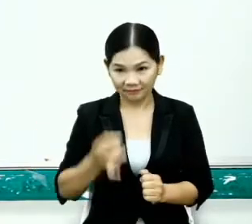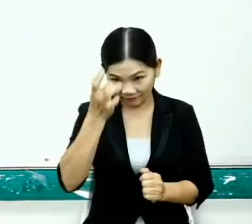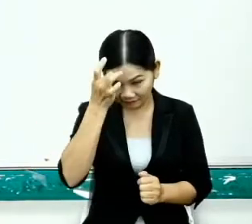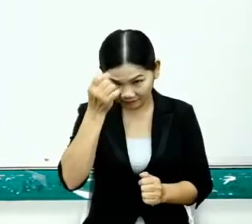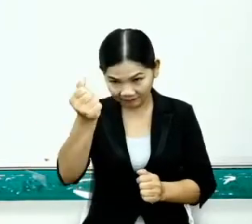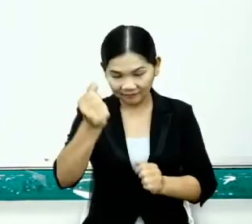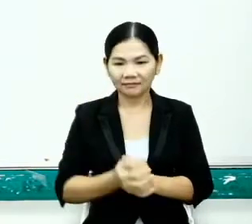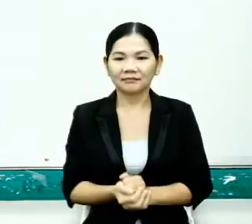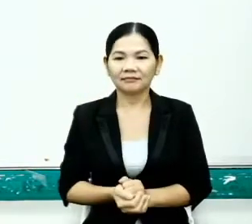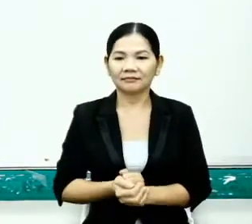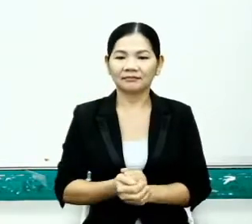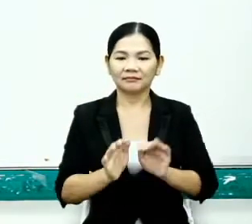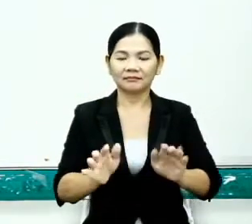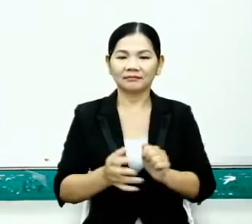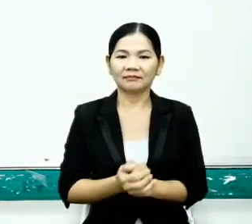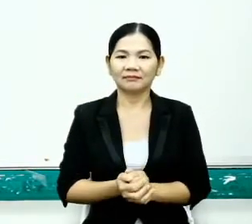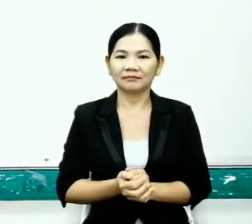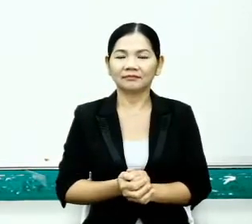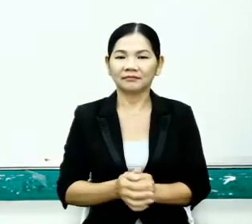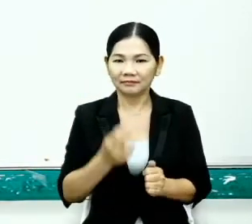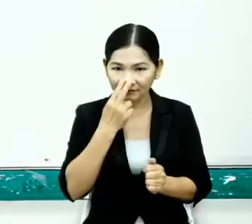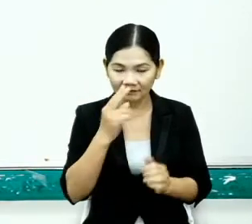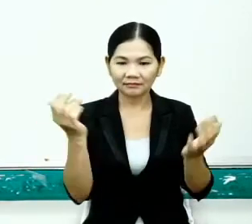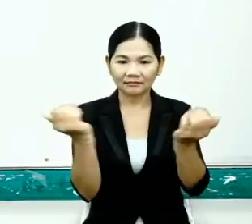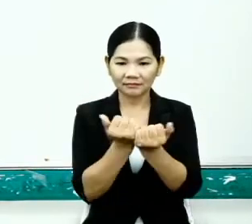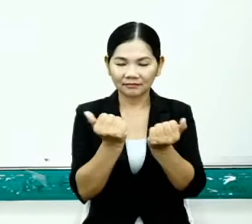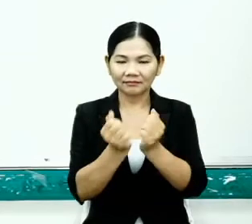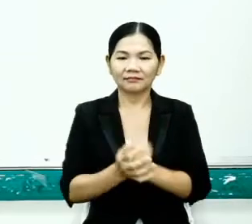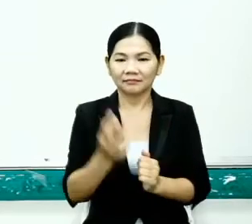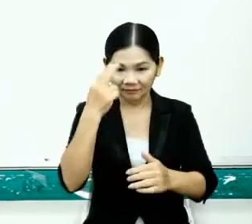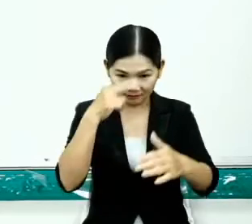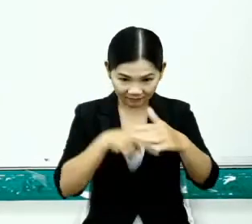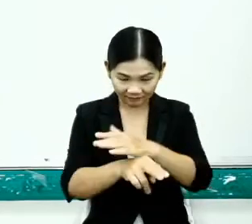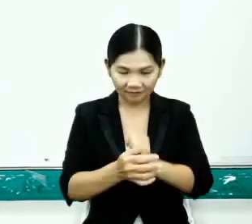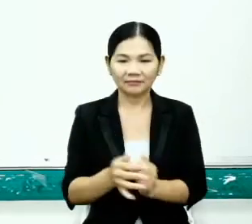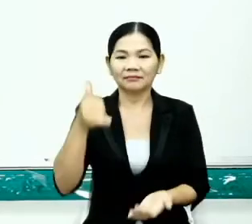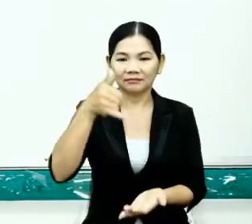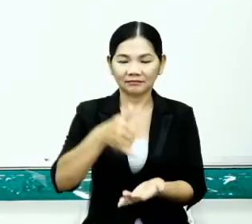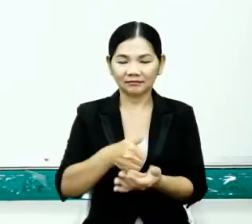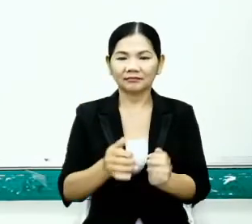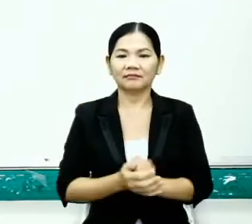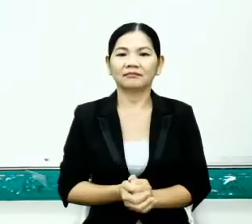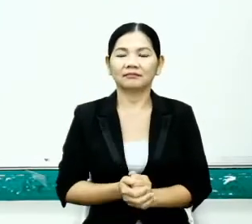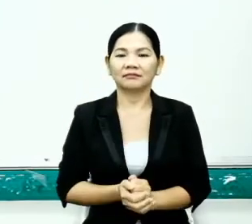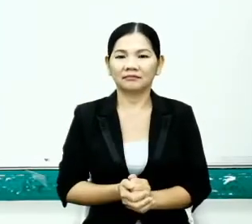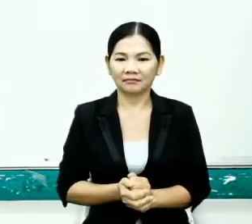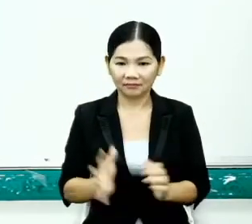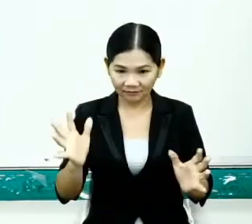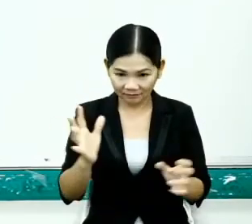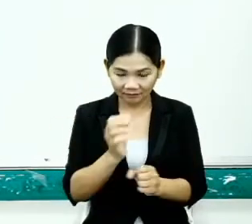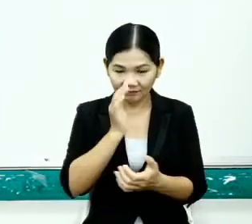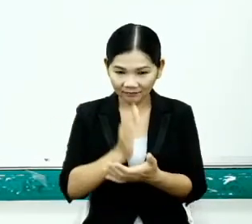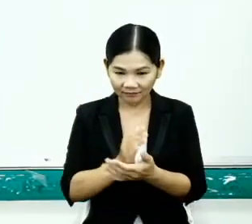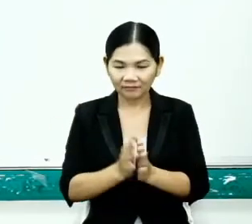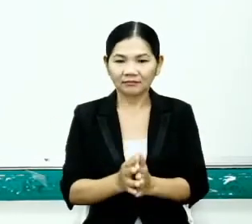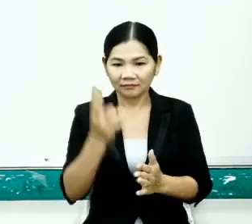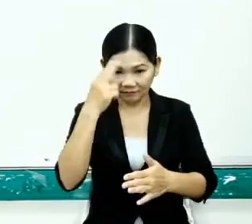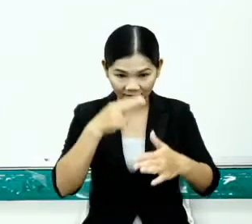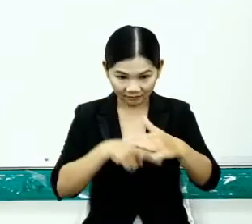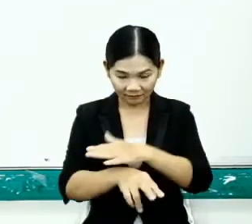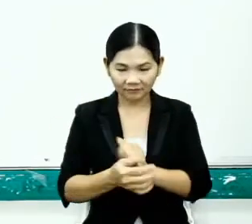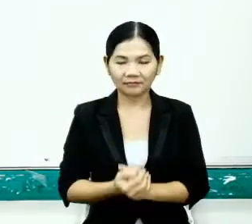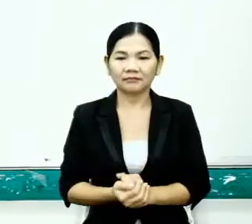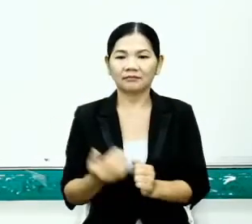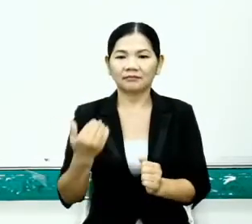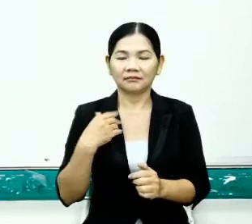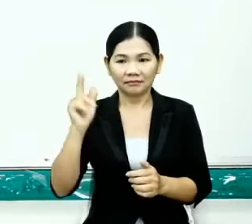កែមែនតើកូនកូនរបស់អ្នកគ្រូចាអញ្ចឹងការលេងល្បែងទូទាយរបស់យើងថ្ងៃនេះក៏បានចាក៏បានចប់ហើយគឺយើងទូទាយ